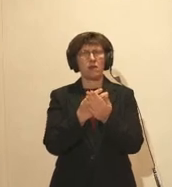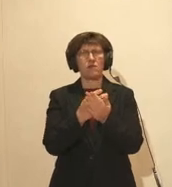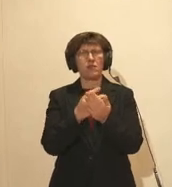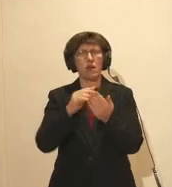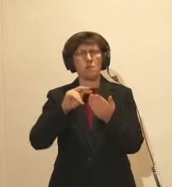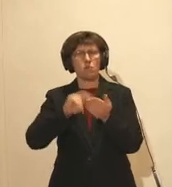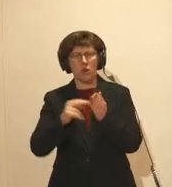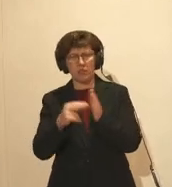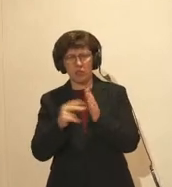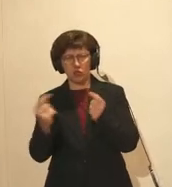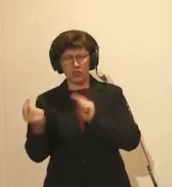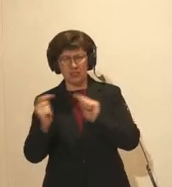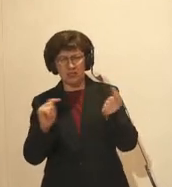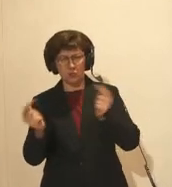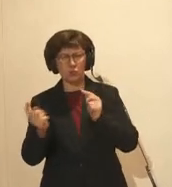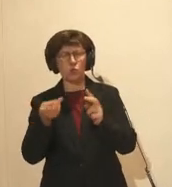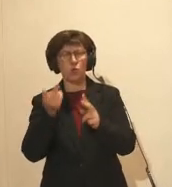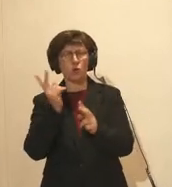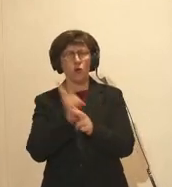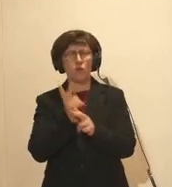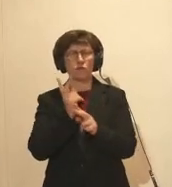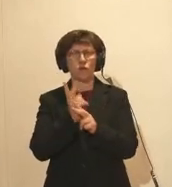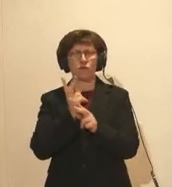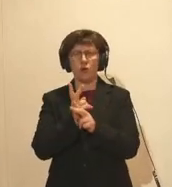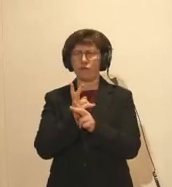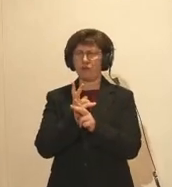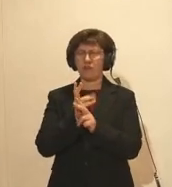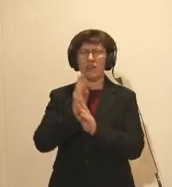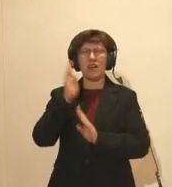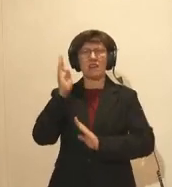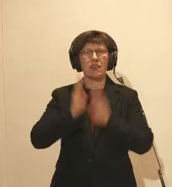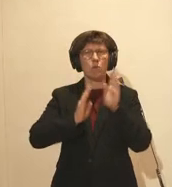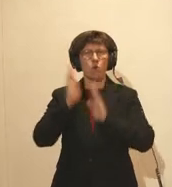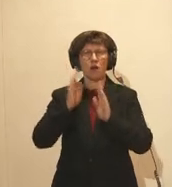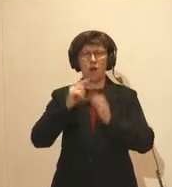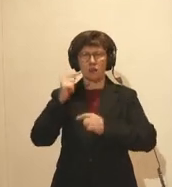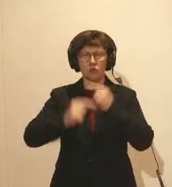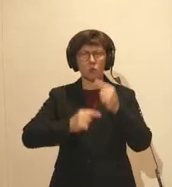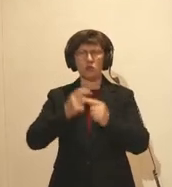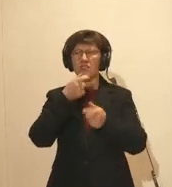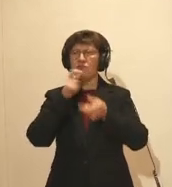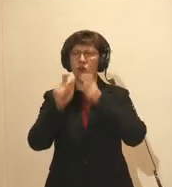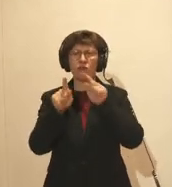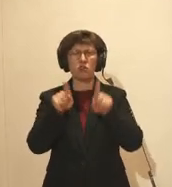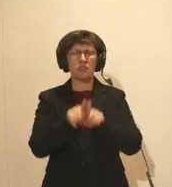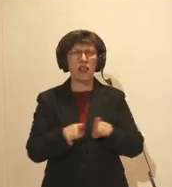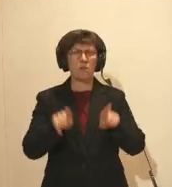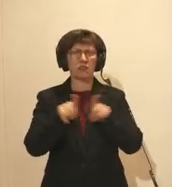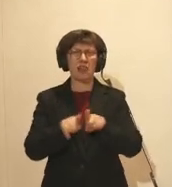nochmals in kroatisch gegriffen aber